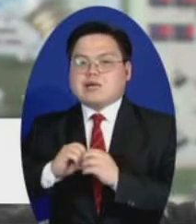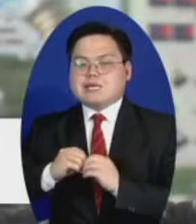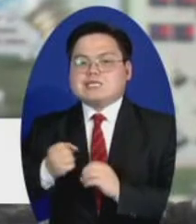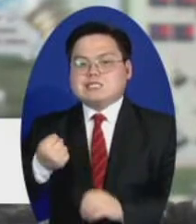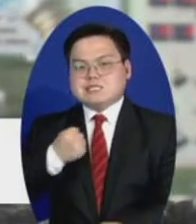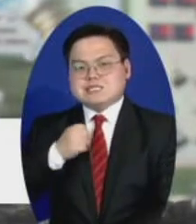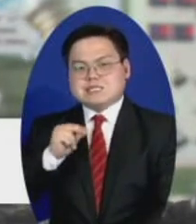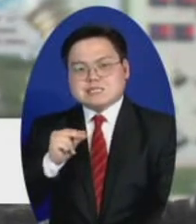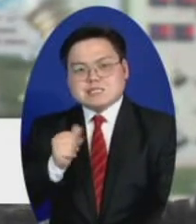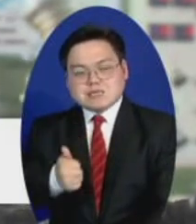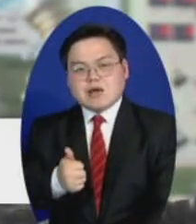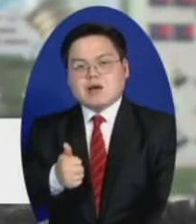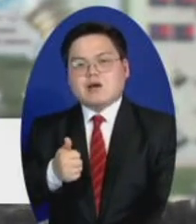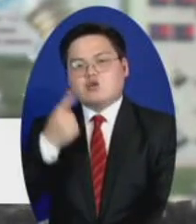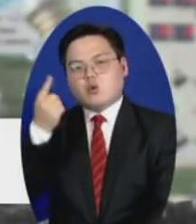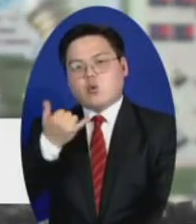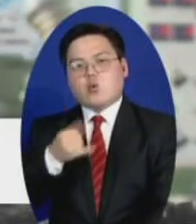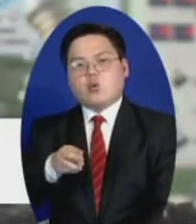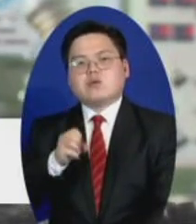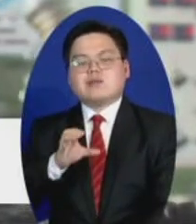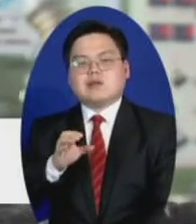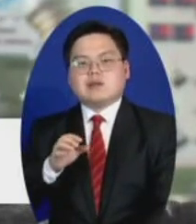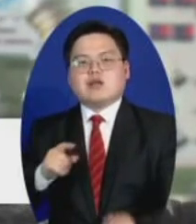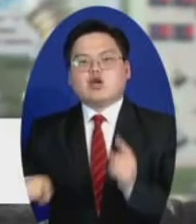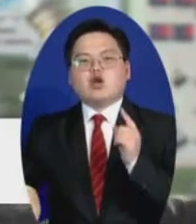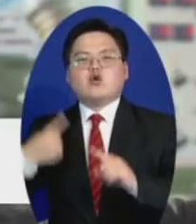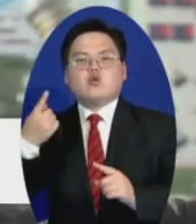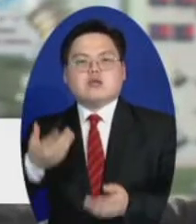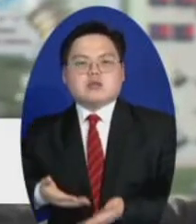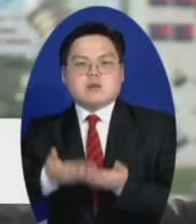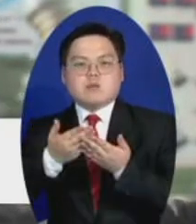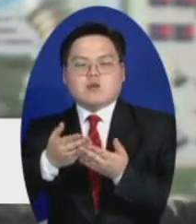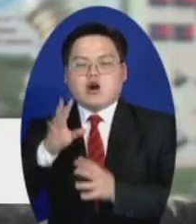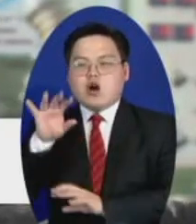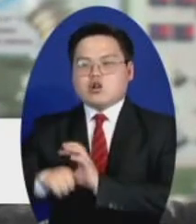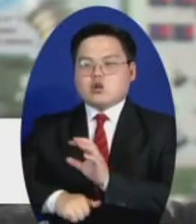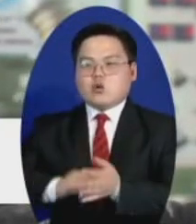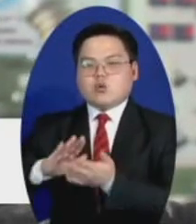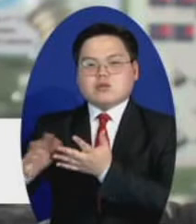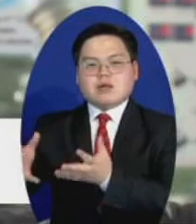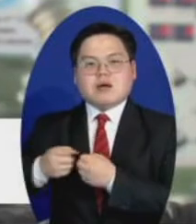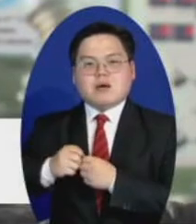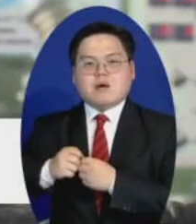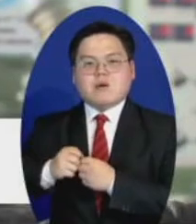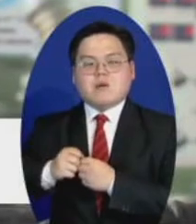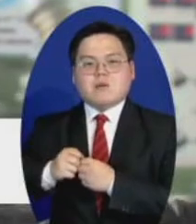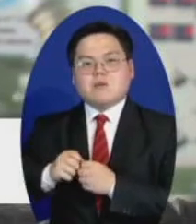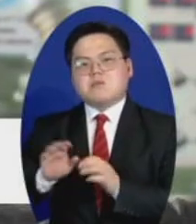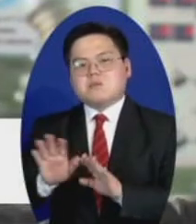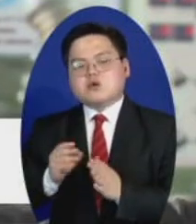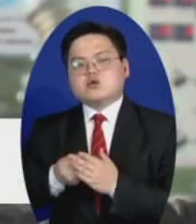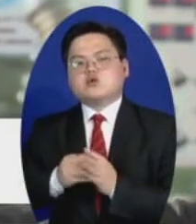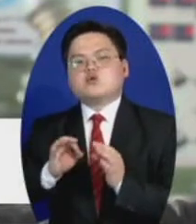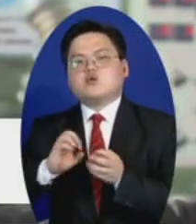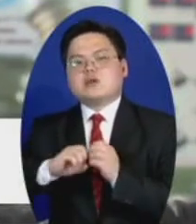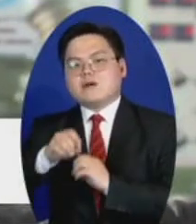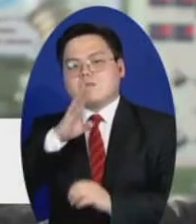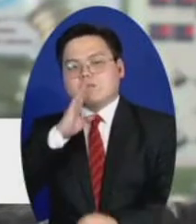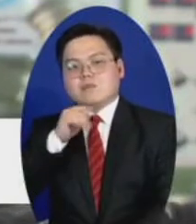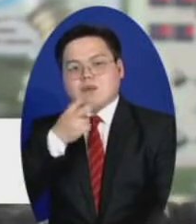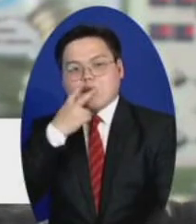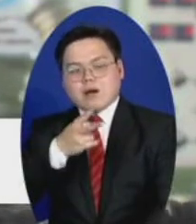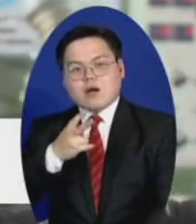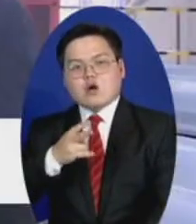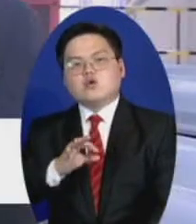байгаа чанартай энэ одоо захиргааны утсаа бас нэлээд дэмжиж гаднаас ордог одоо импортын төлөв бас нэмэгдүүлж өгөөч гэдэг юм асуудал тавьж байна. Энэ бас их